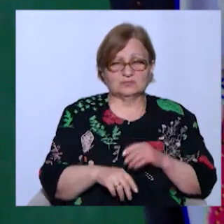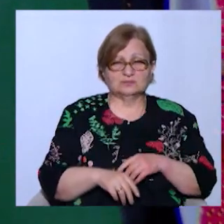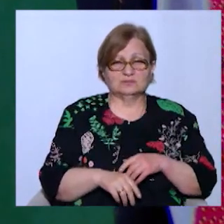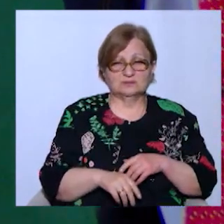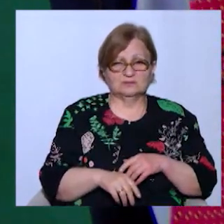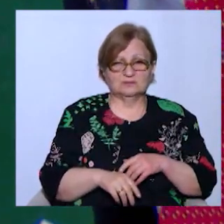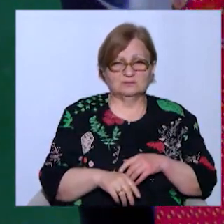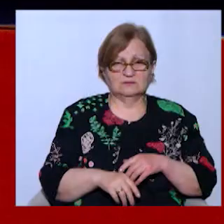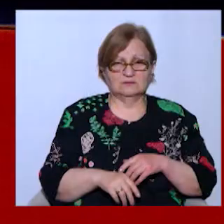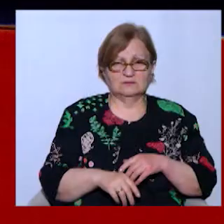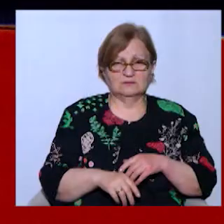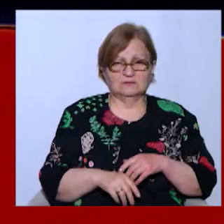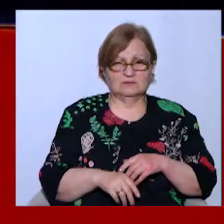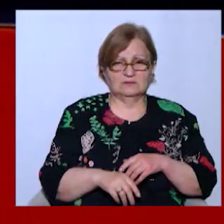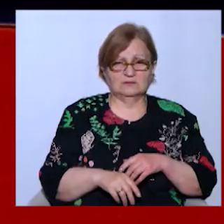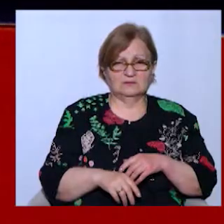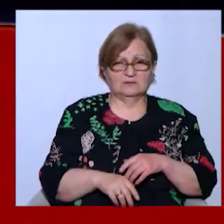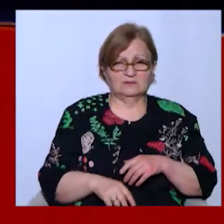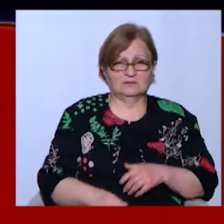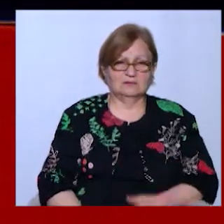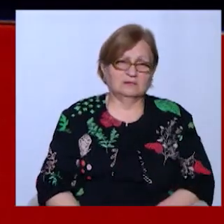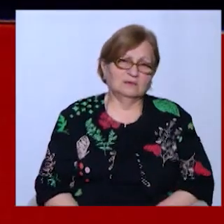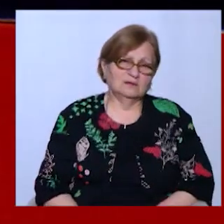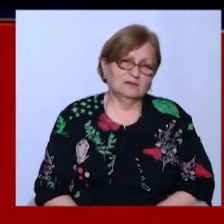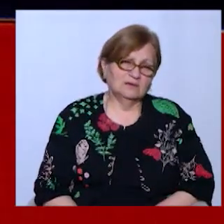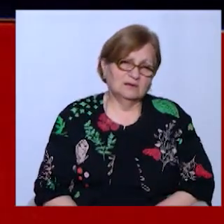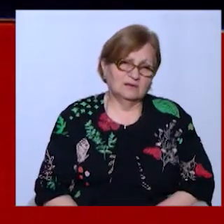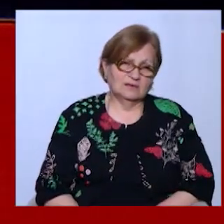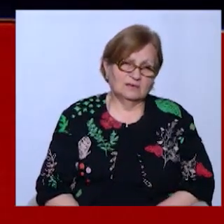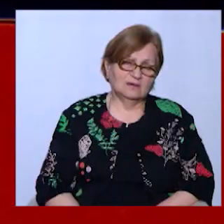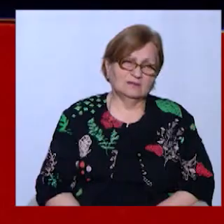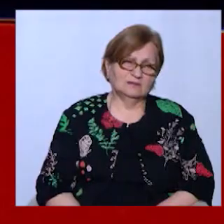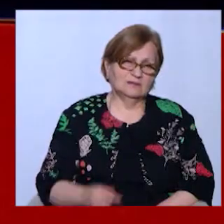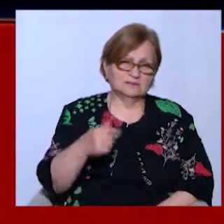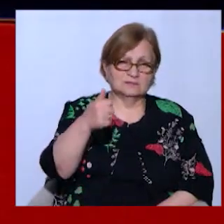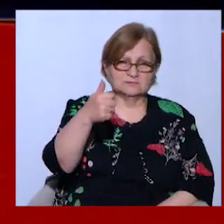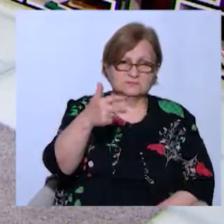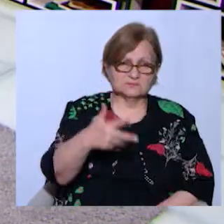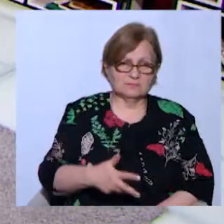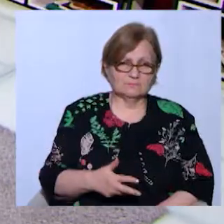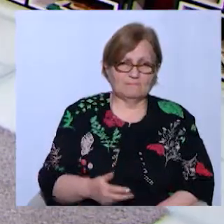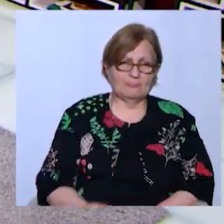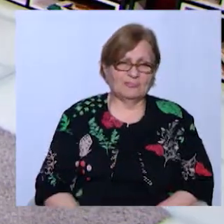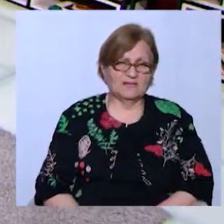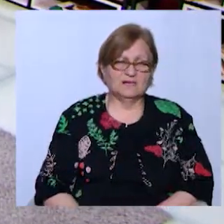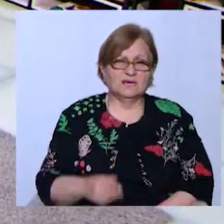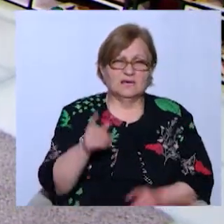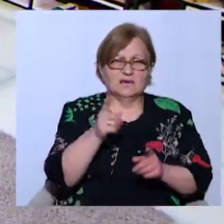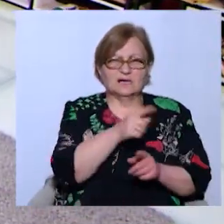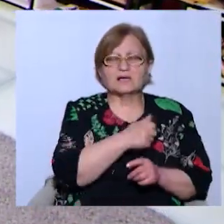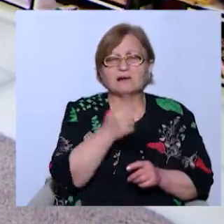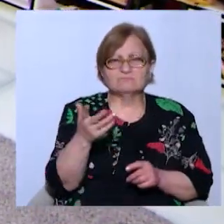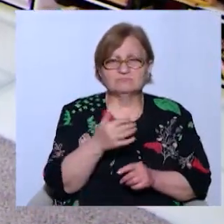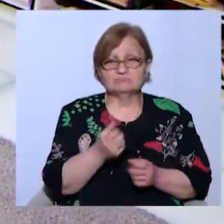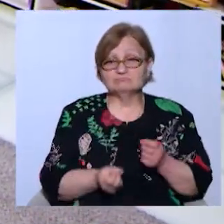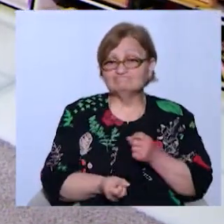2 და მოდი აი ესე თქვათ 3. შემდეგ კიდე რამდენი? შემდეგ კიდე რამდენი? შემდეგ კიდე რამდენი